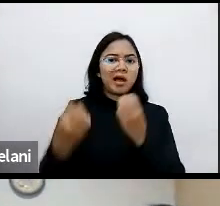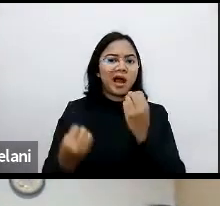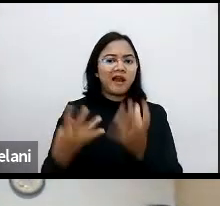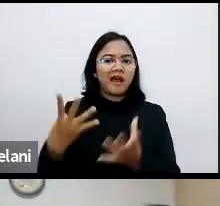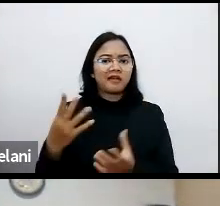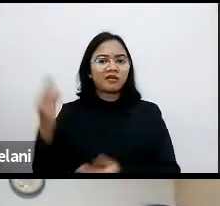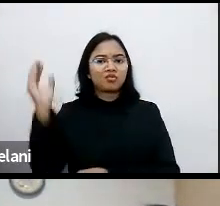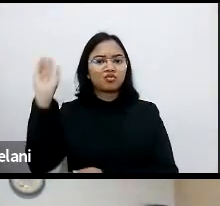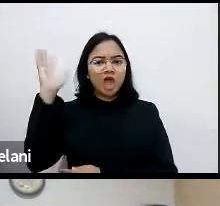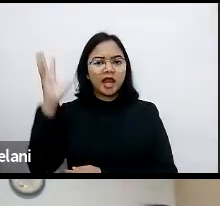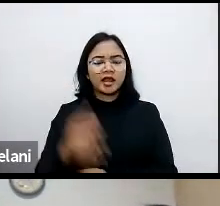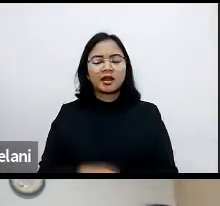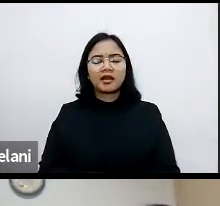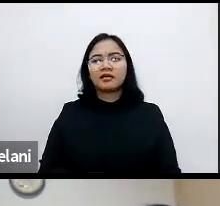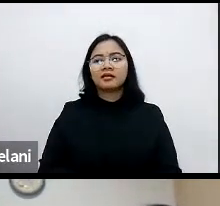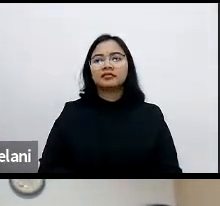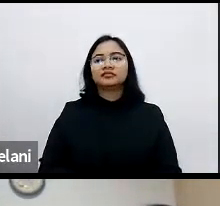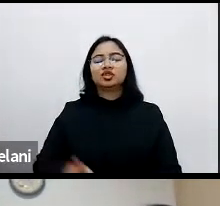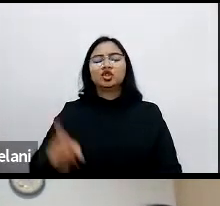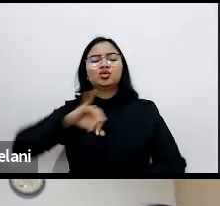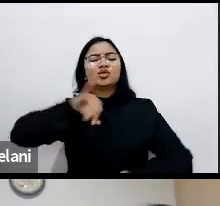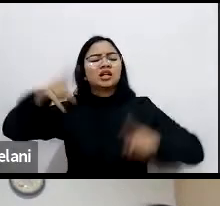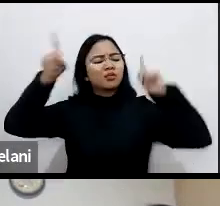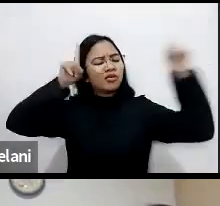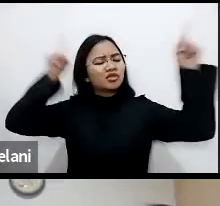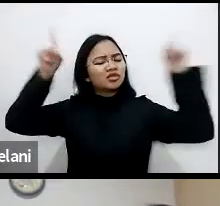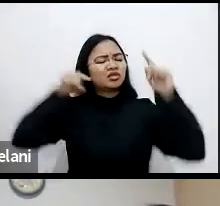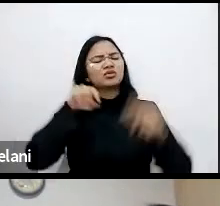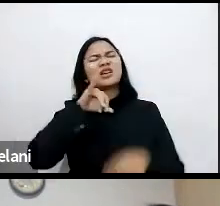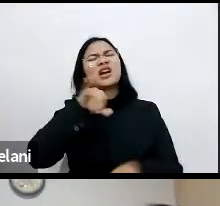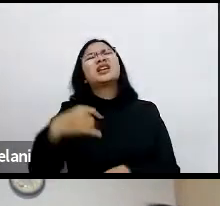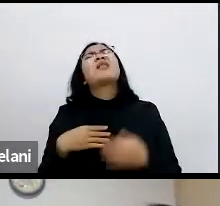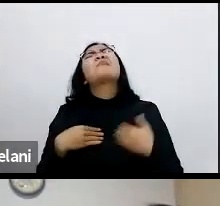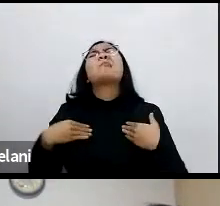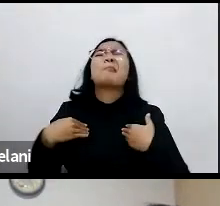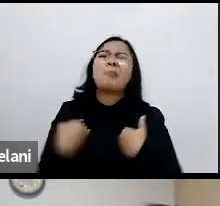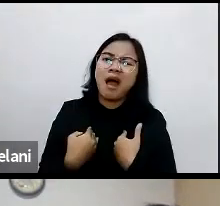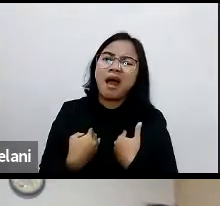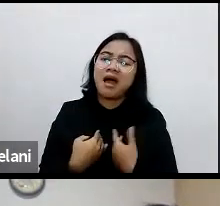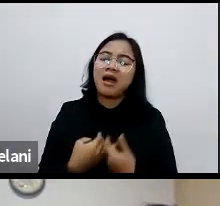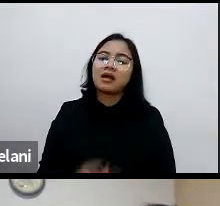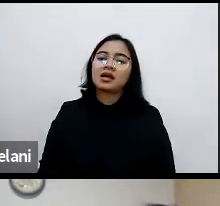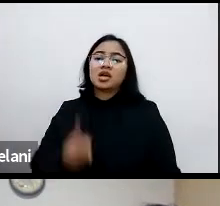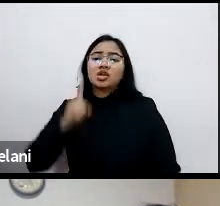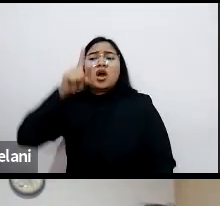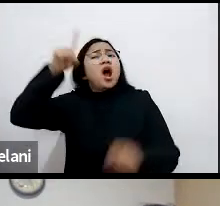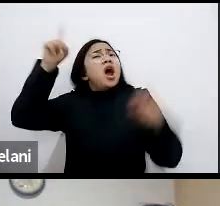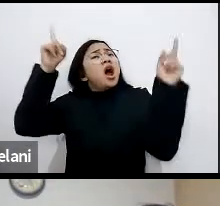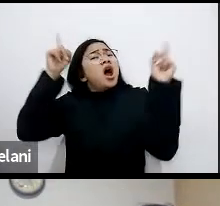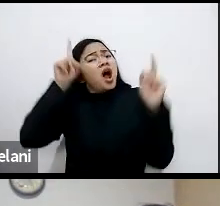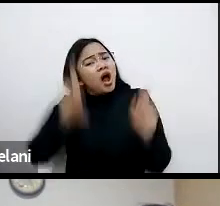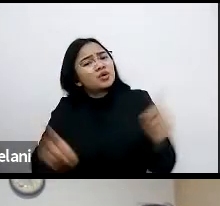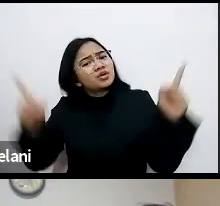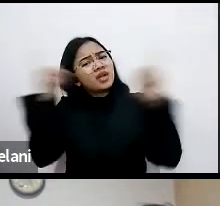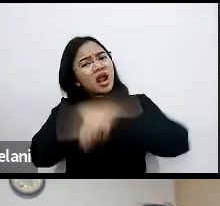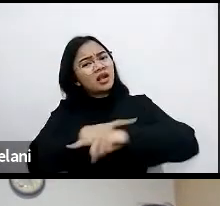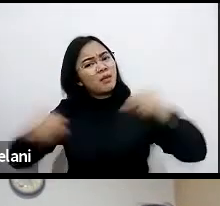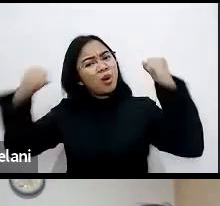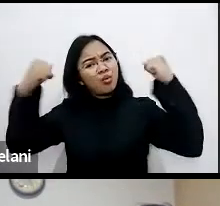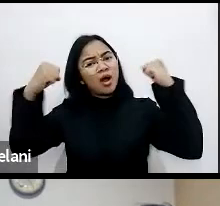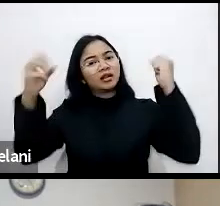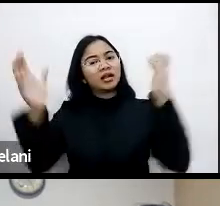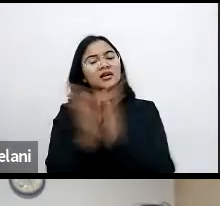lalu dipolitisir dan itu melemahkan sebenarnya. Oleh sebab itu memang harus saling menguatkan dan saling mendukung.